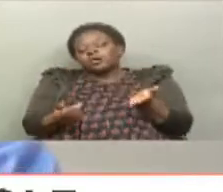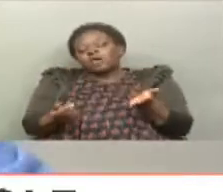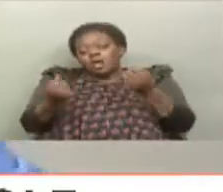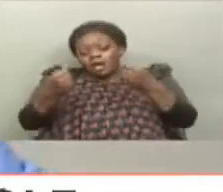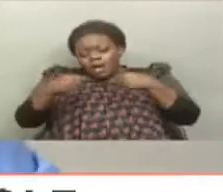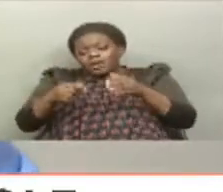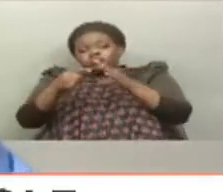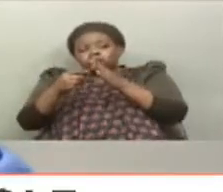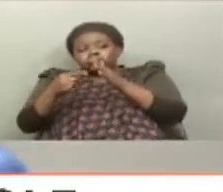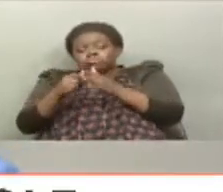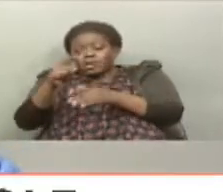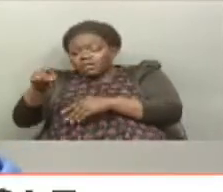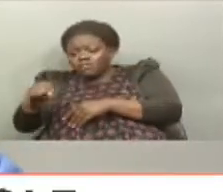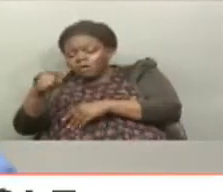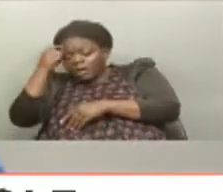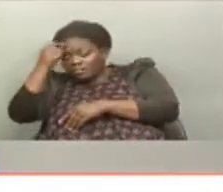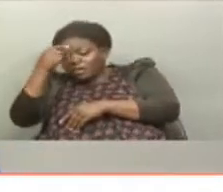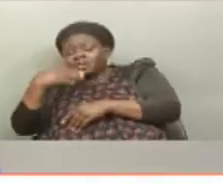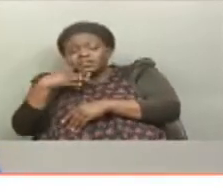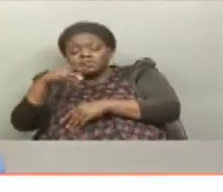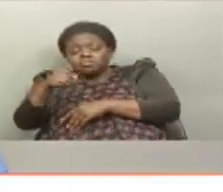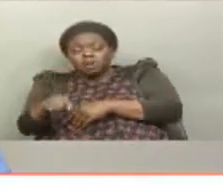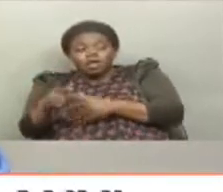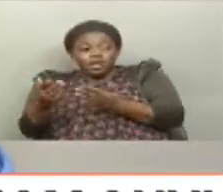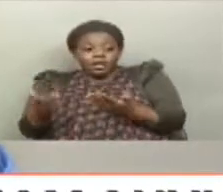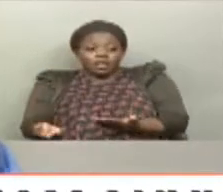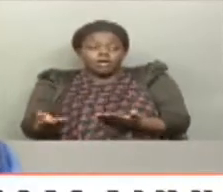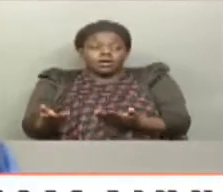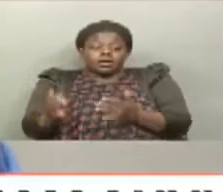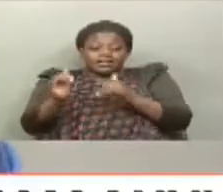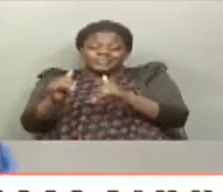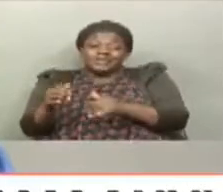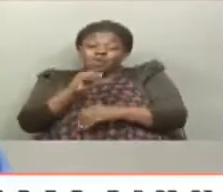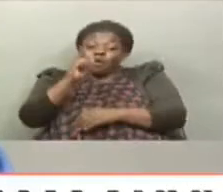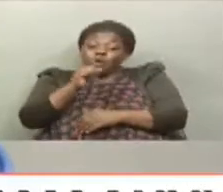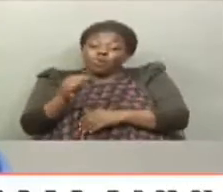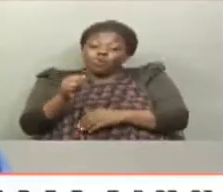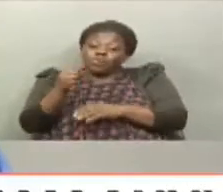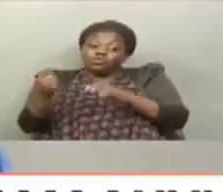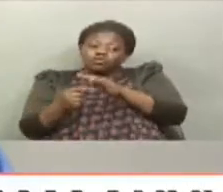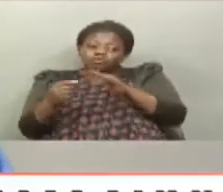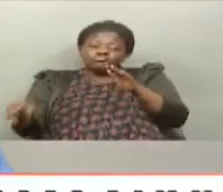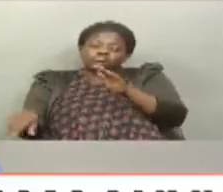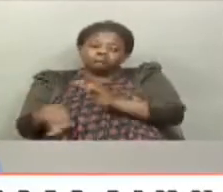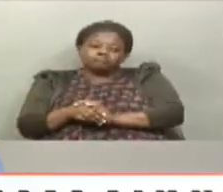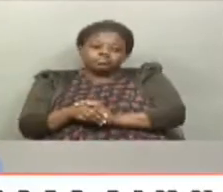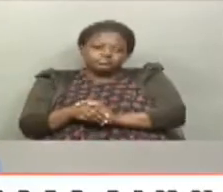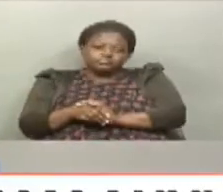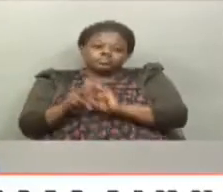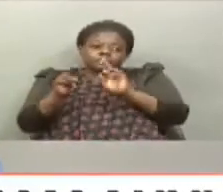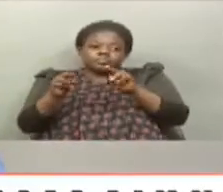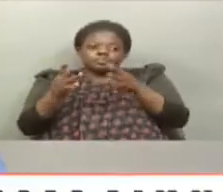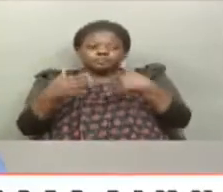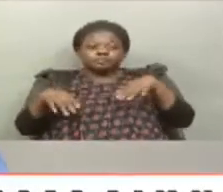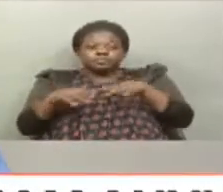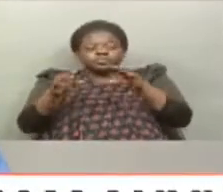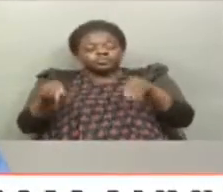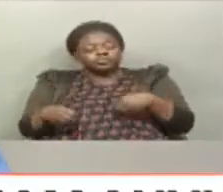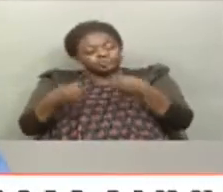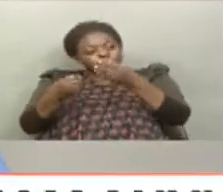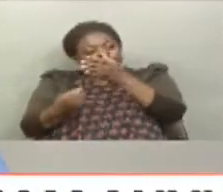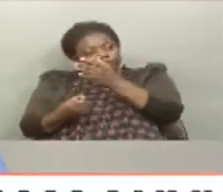mbuzibu kino kikyamu gavumenti yagala kino yagala kiri so kwegamba bwona olemerayo gwe mu mbeera yo gwe tugenda kugoba so tewali ki tewali kuteesa naye nga tukuwadde